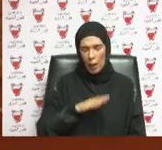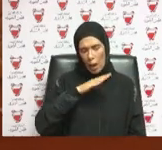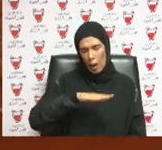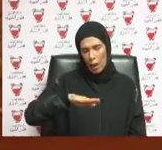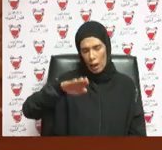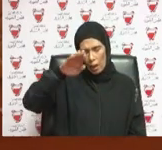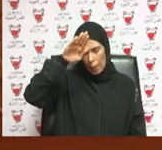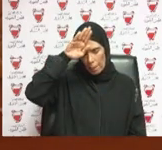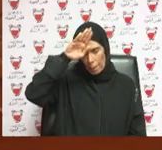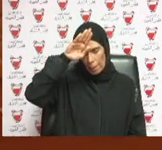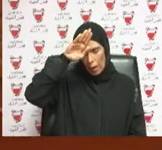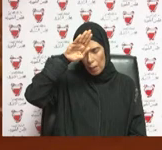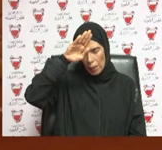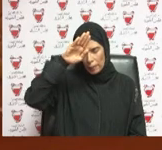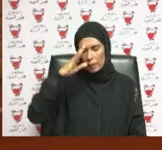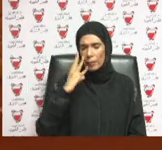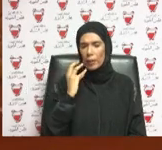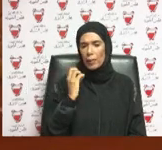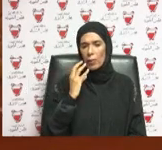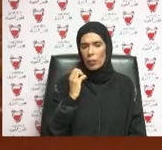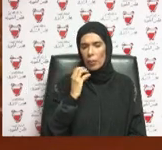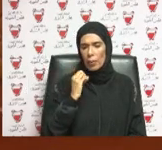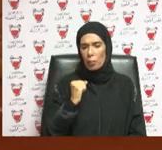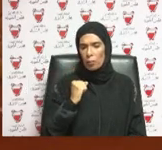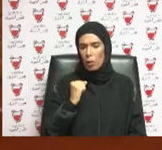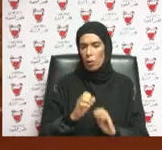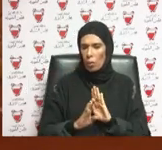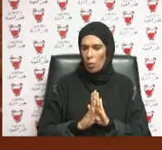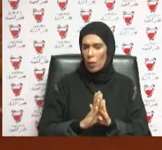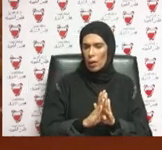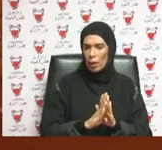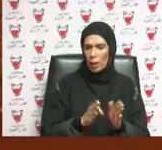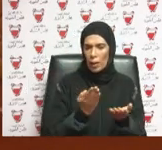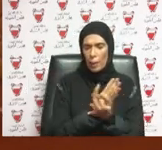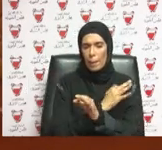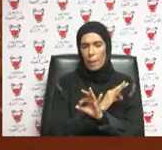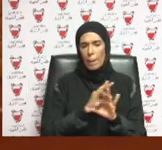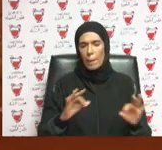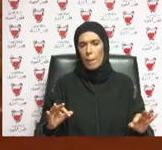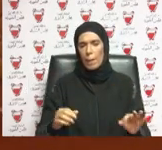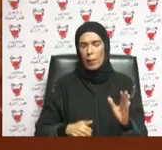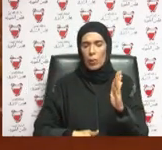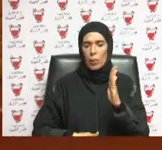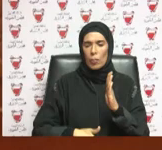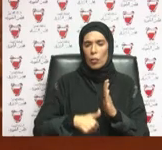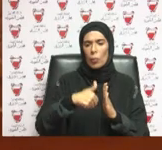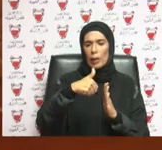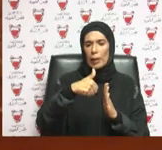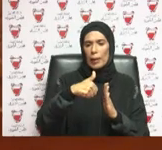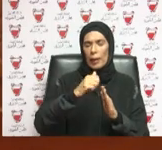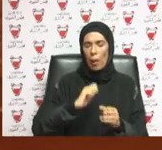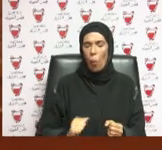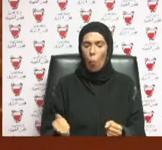الخليفة عليه البلاد المفدى ويبقيه سند وذخر للجميع، وأن يوفق صاحب السمو